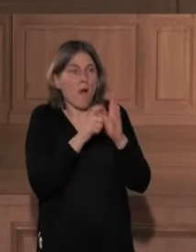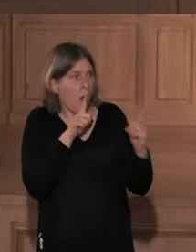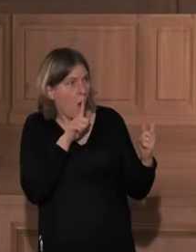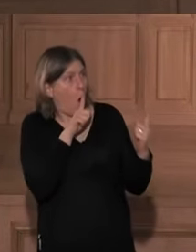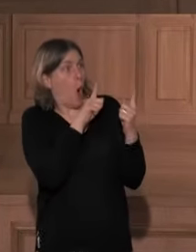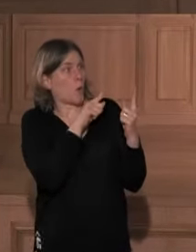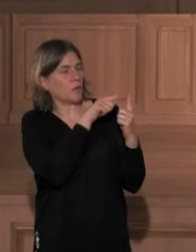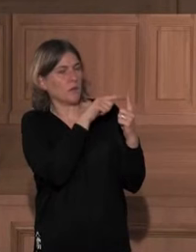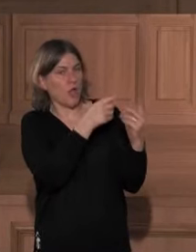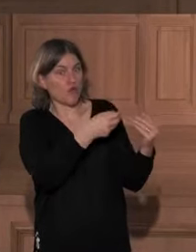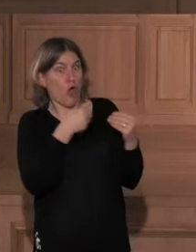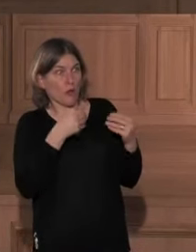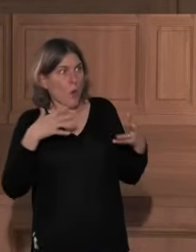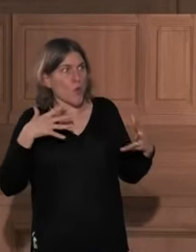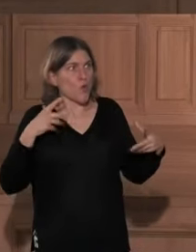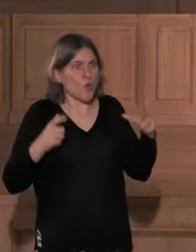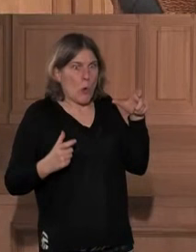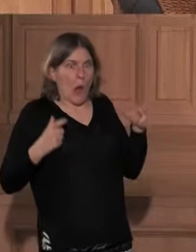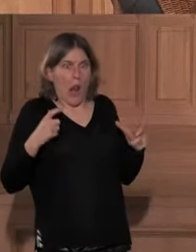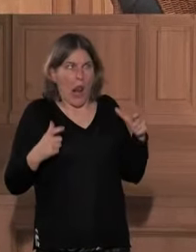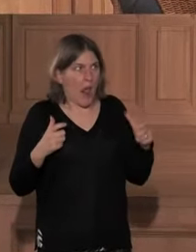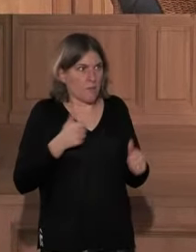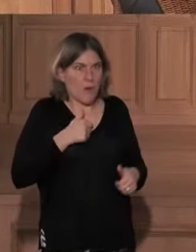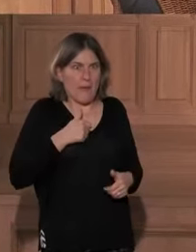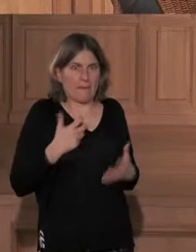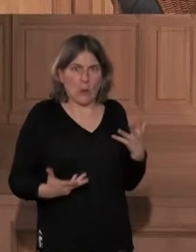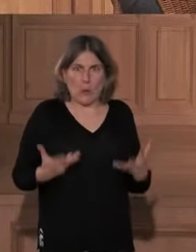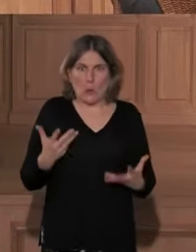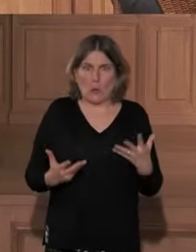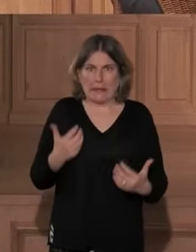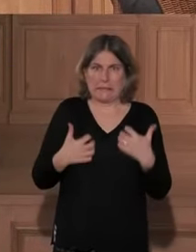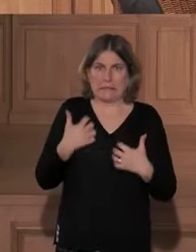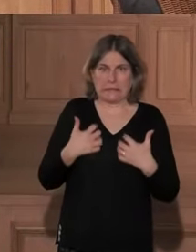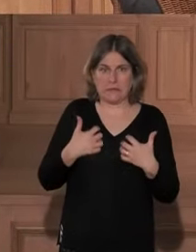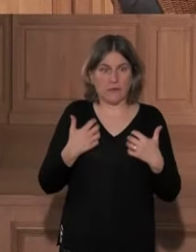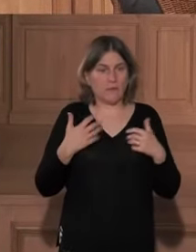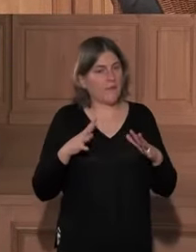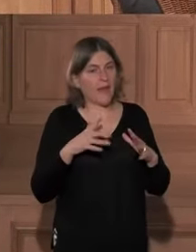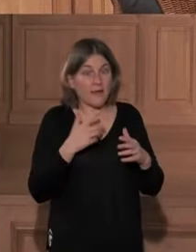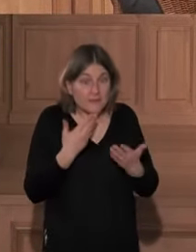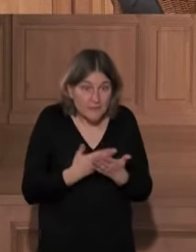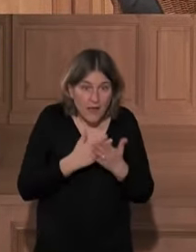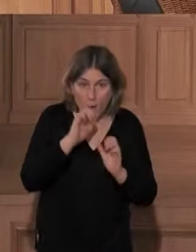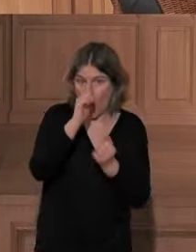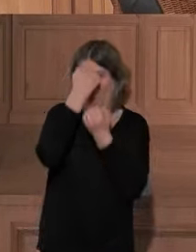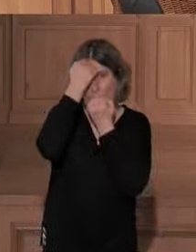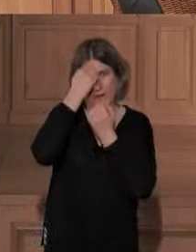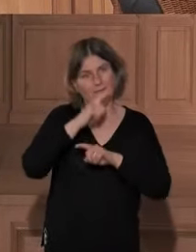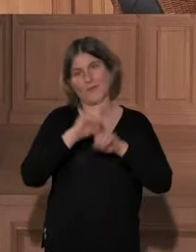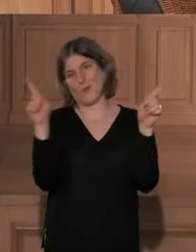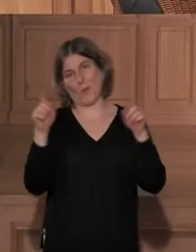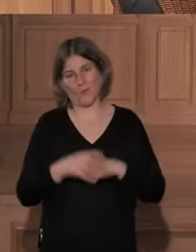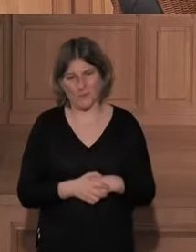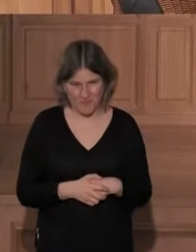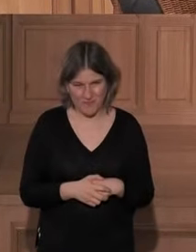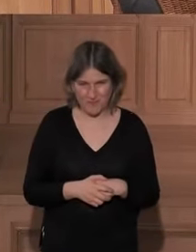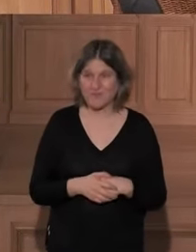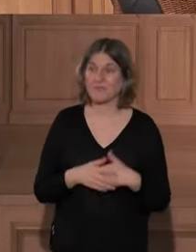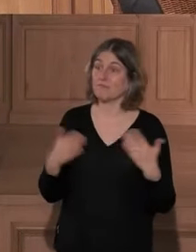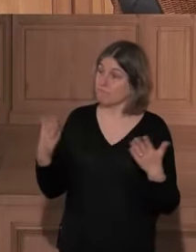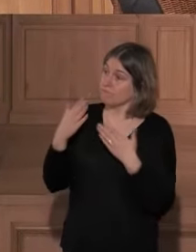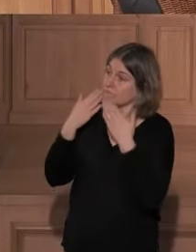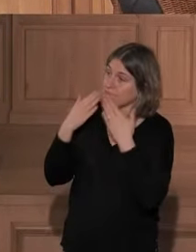moment, a fait basculer un petit peu, on va dire, ma conscience. Voilà, tout simplement. Merci. De rien. On reprendra donc Johan,